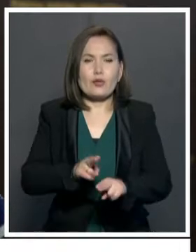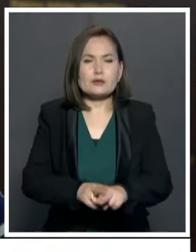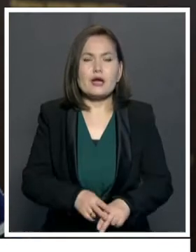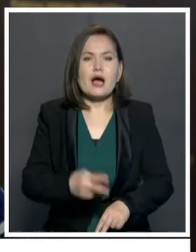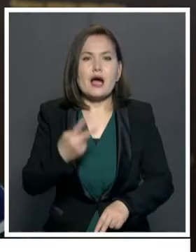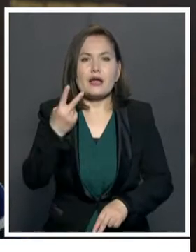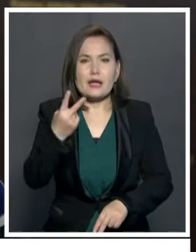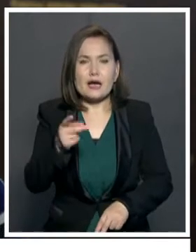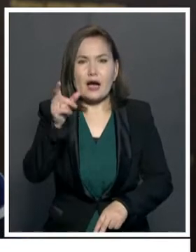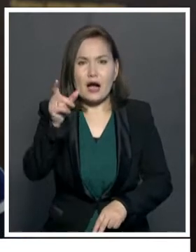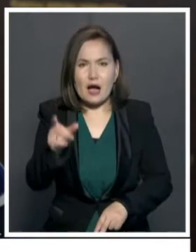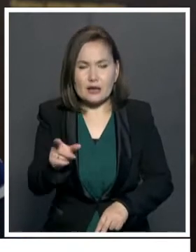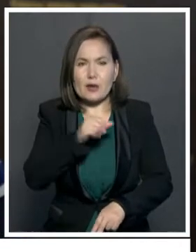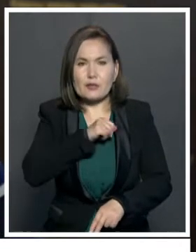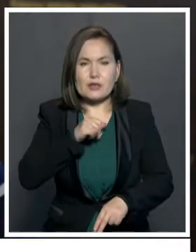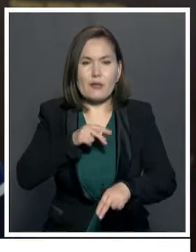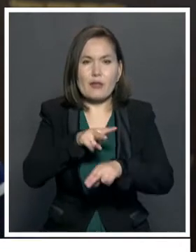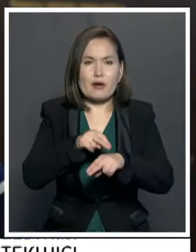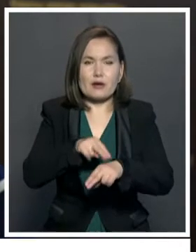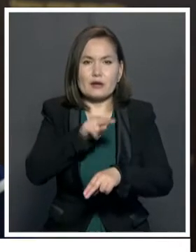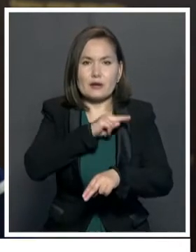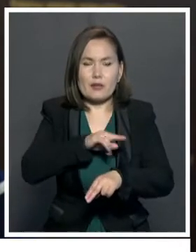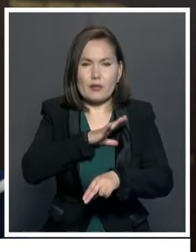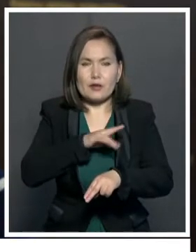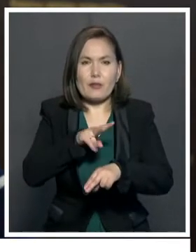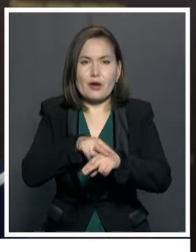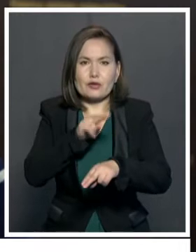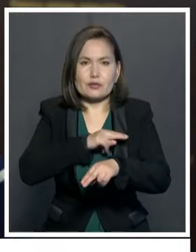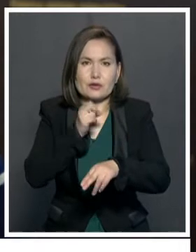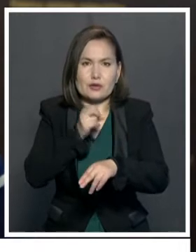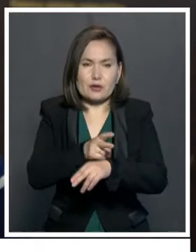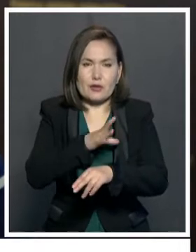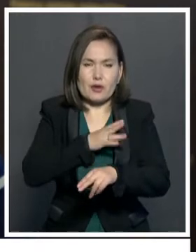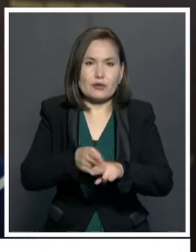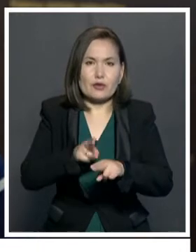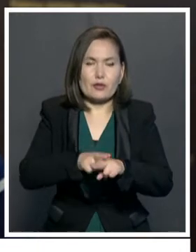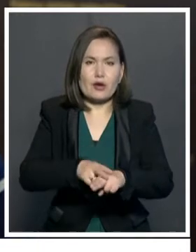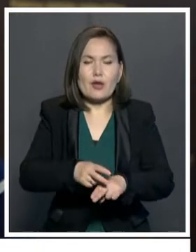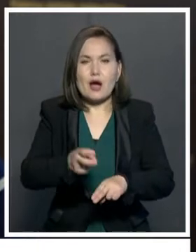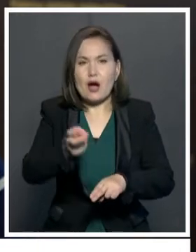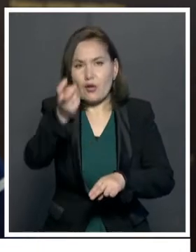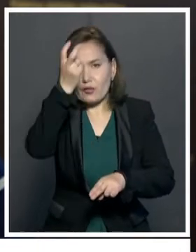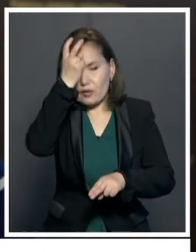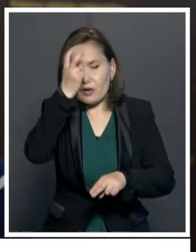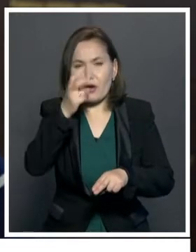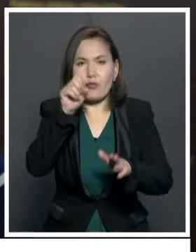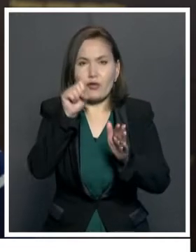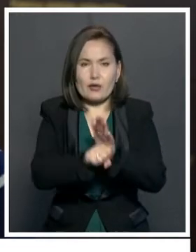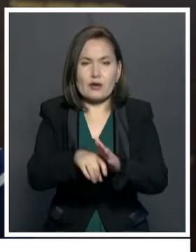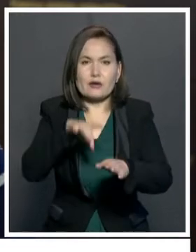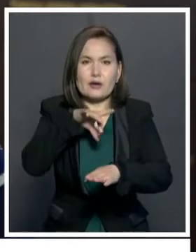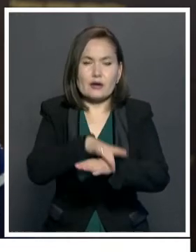жоқ. Бұл оқиғадан кейін екі қызметкер де орнынан босатылды. Браконьерліктің бірде бір фактісі жазасын қалмайды.